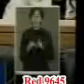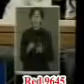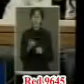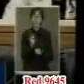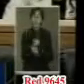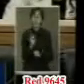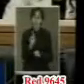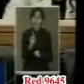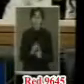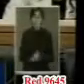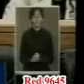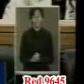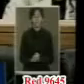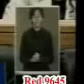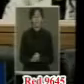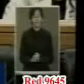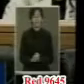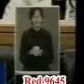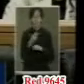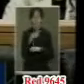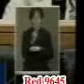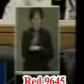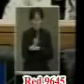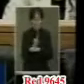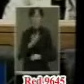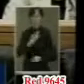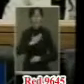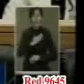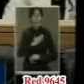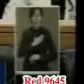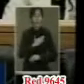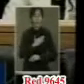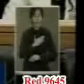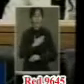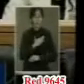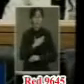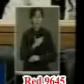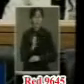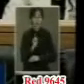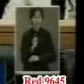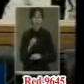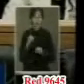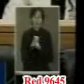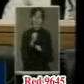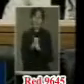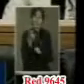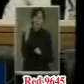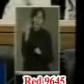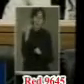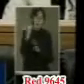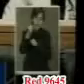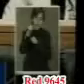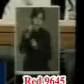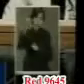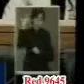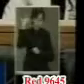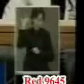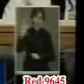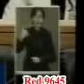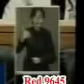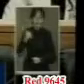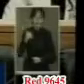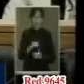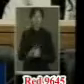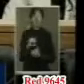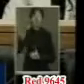กันต่อท่านประธานที่เคารพผมเองอยู่กลุ่มคนที่ร่วมในการต่อสู้กับเผด็จการที่ผ่านมา